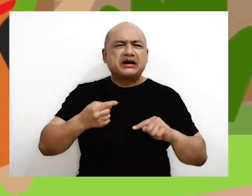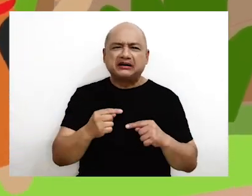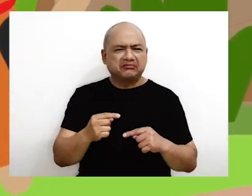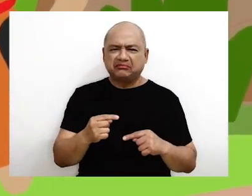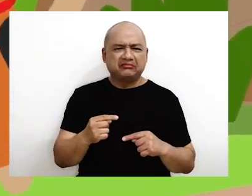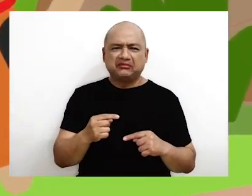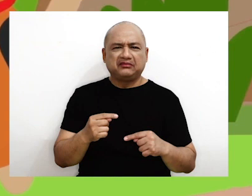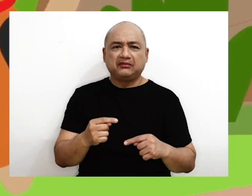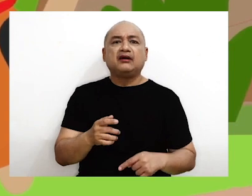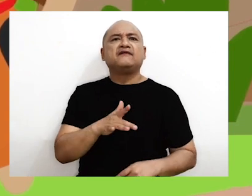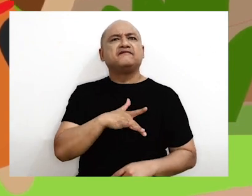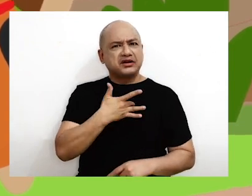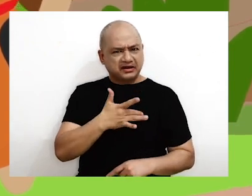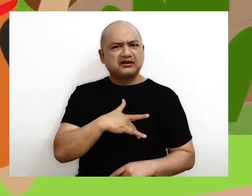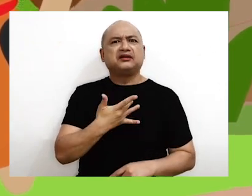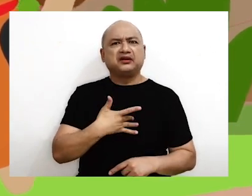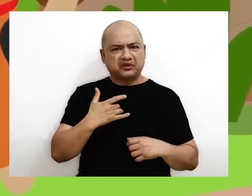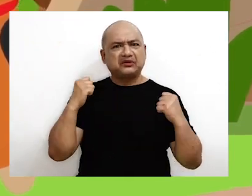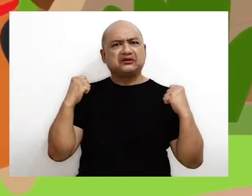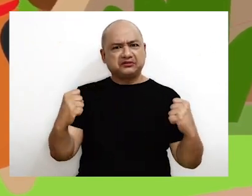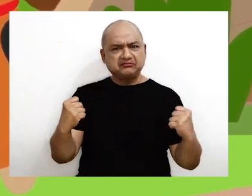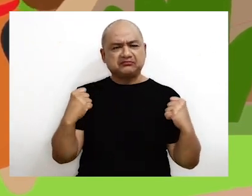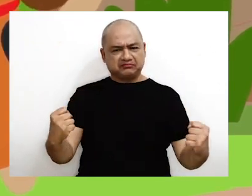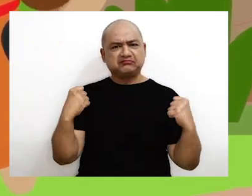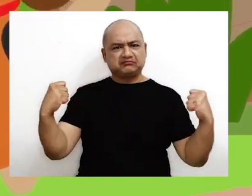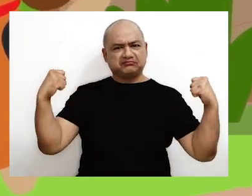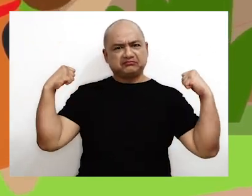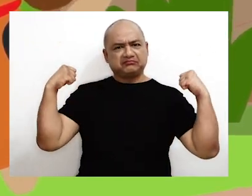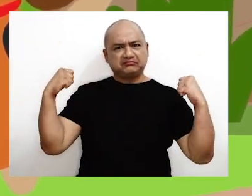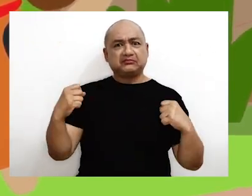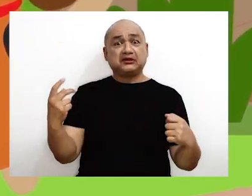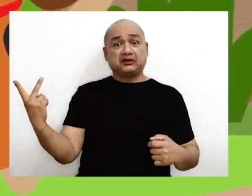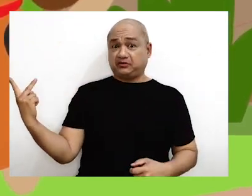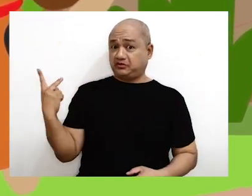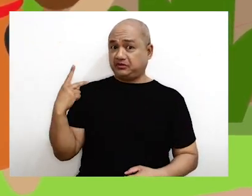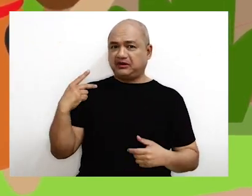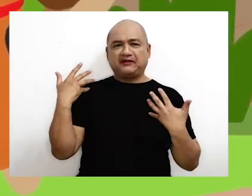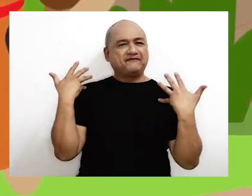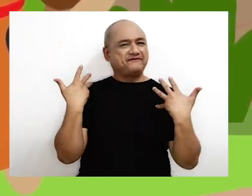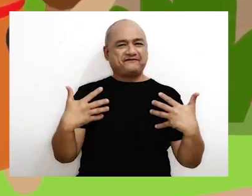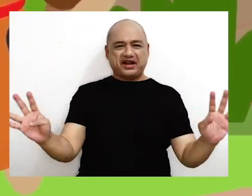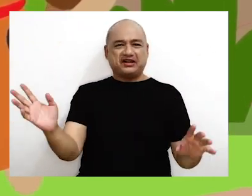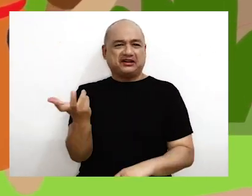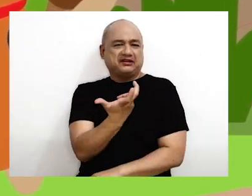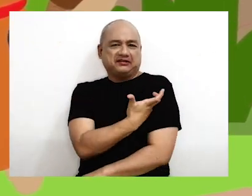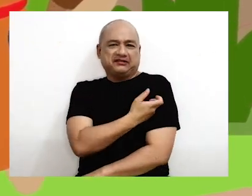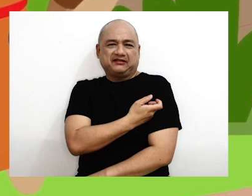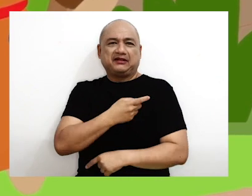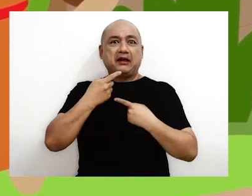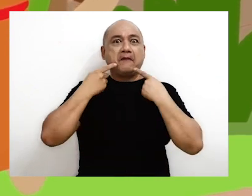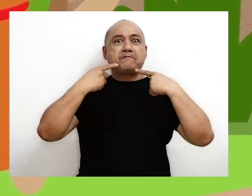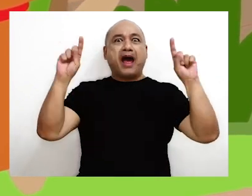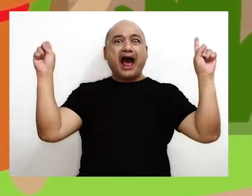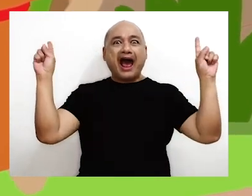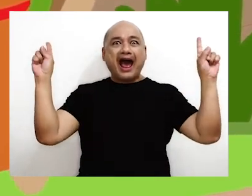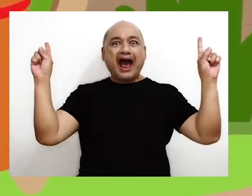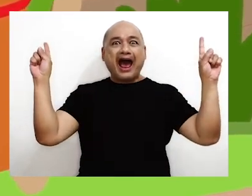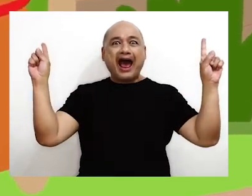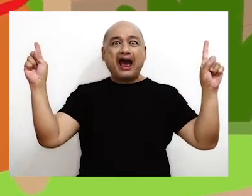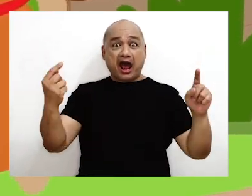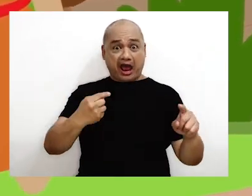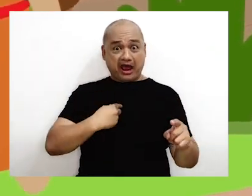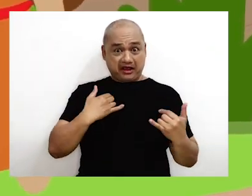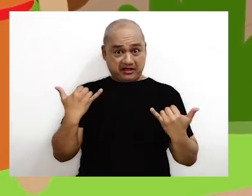ako. Hay! Sa wakas, tapos na ang pagpapabakuna! Sabi ni Biko.